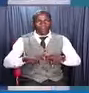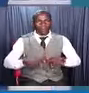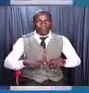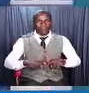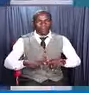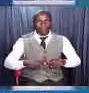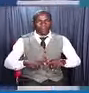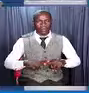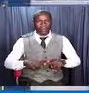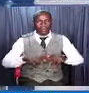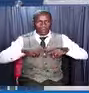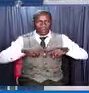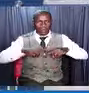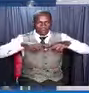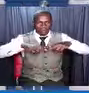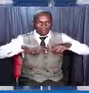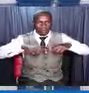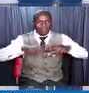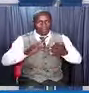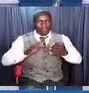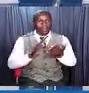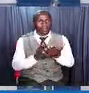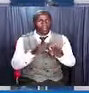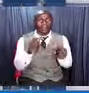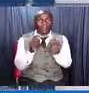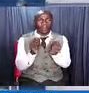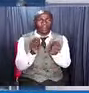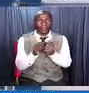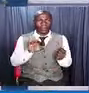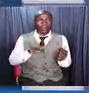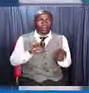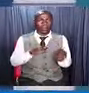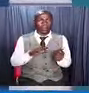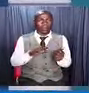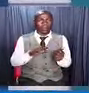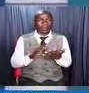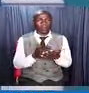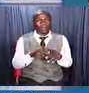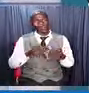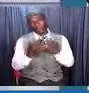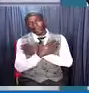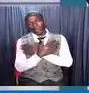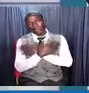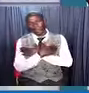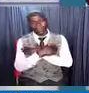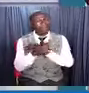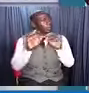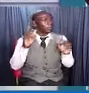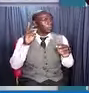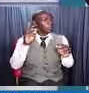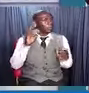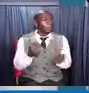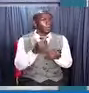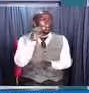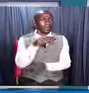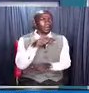abide. Lakini mara mchungu na mkeo. Sometimes you are with your wife and tomorrow you love. Hakuna kitu kitafanyika. There is